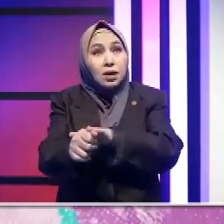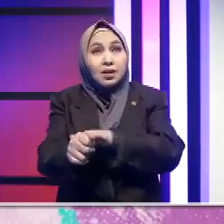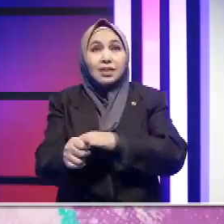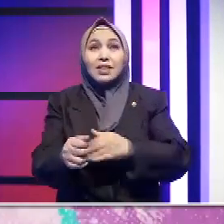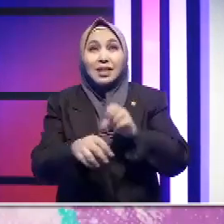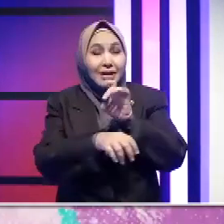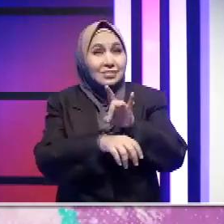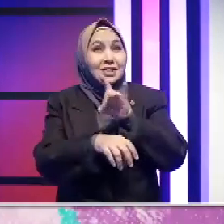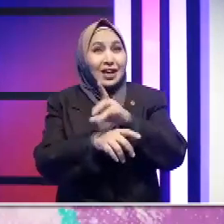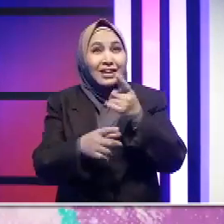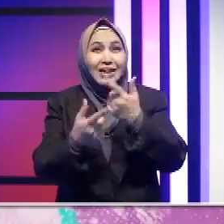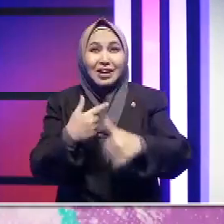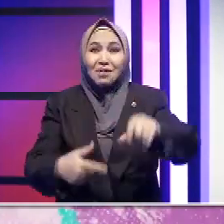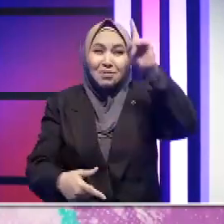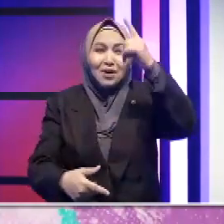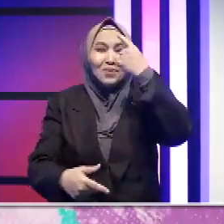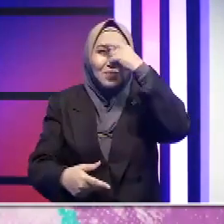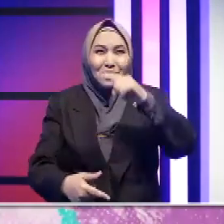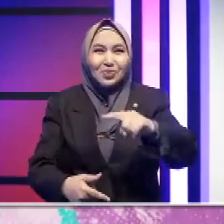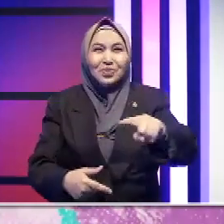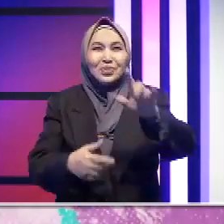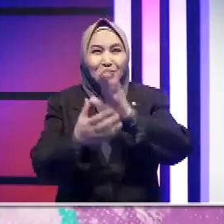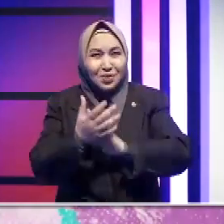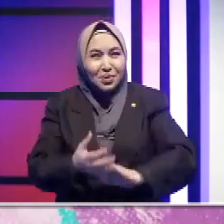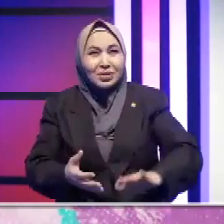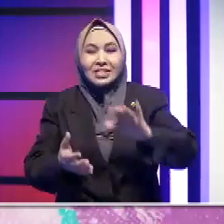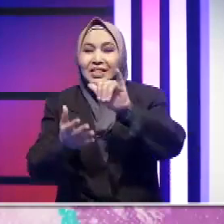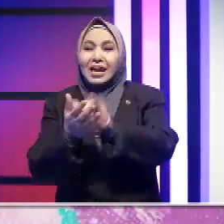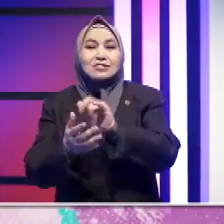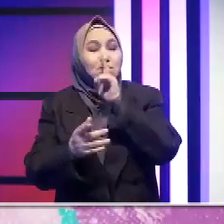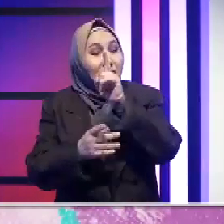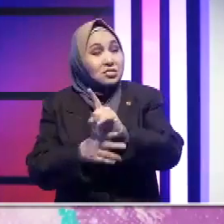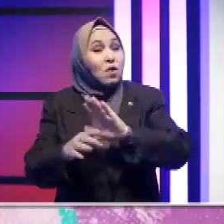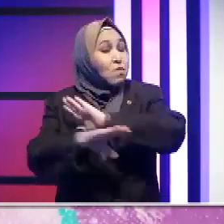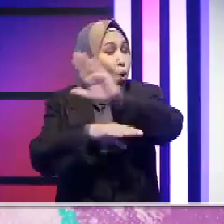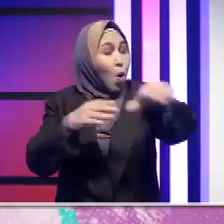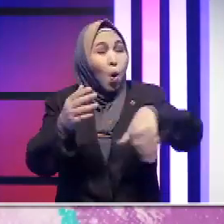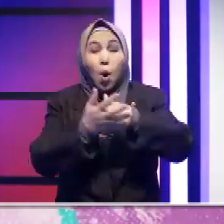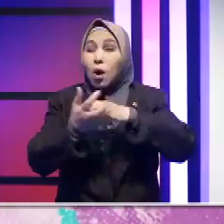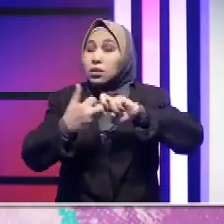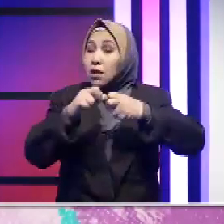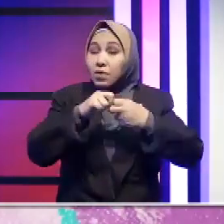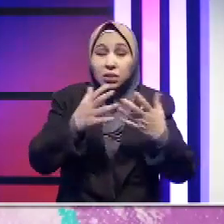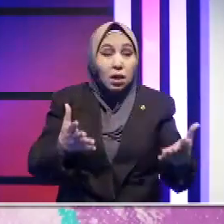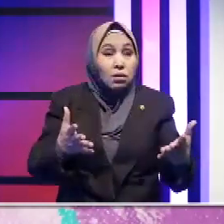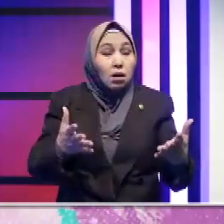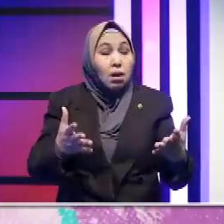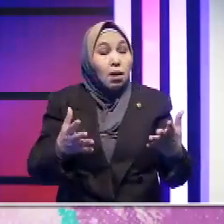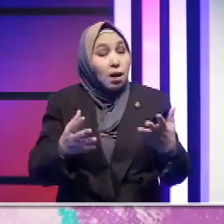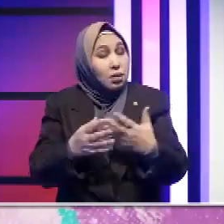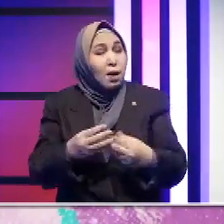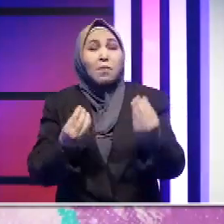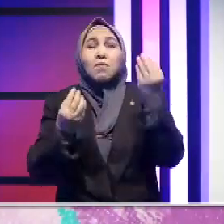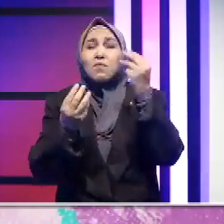nasihat daripada Allah Subhana untuk menguatkan kita bahwa sebenarnya for every difficulty ad paling kurang the